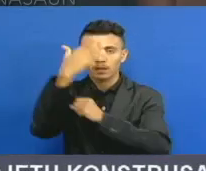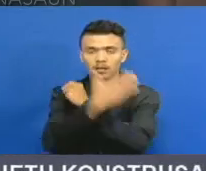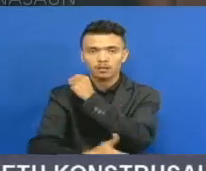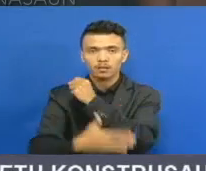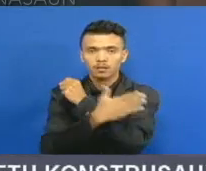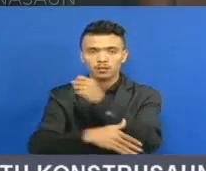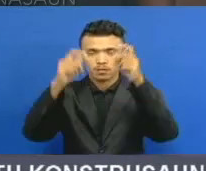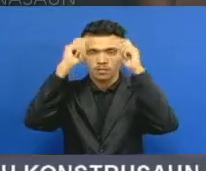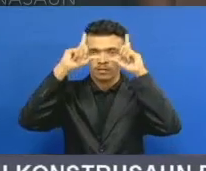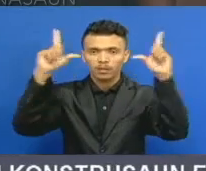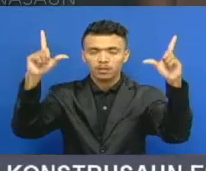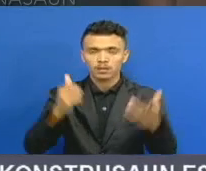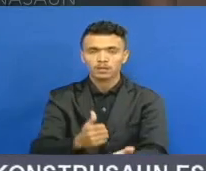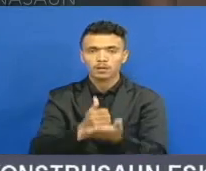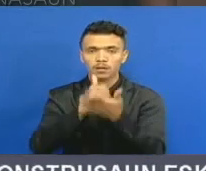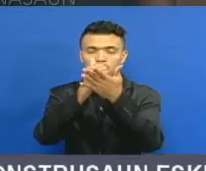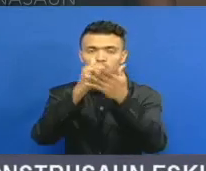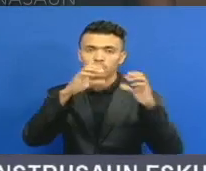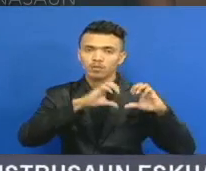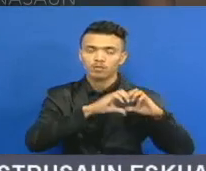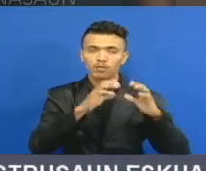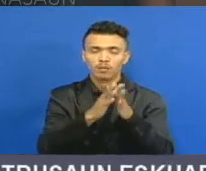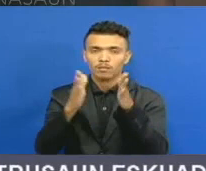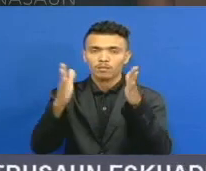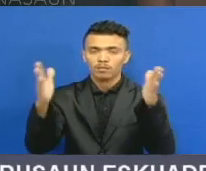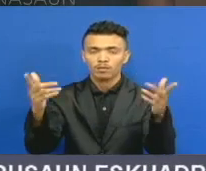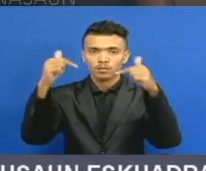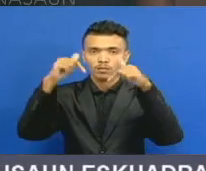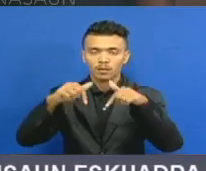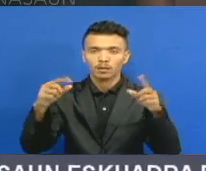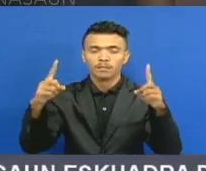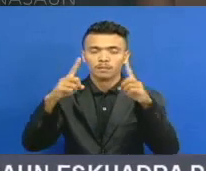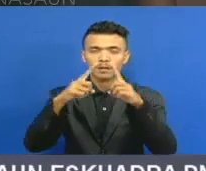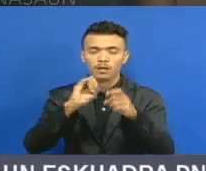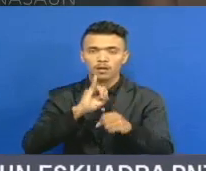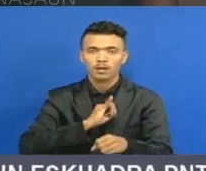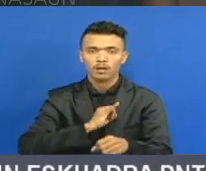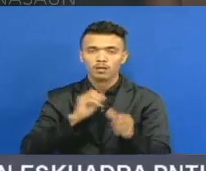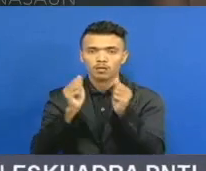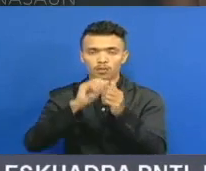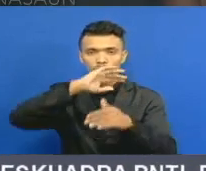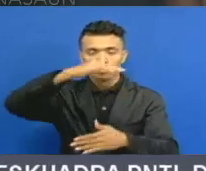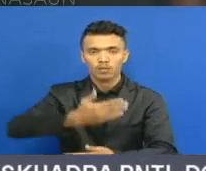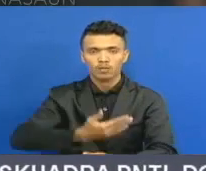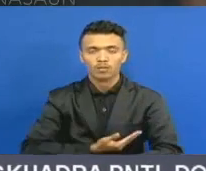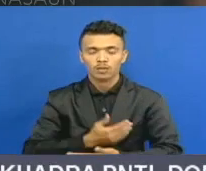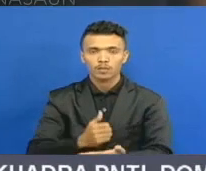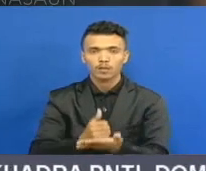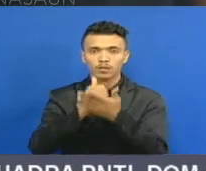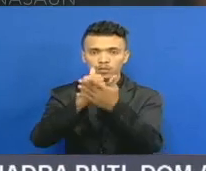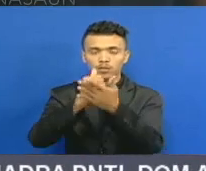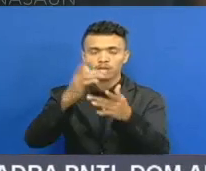a ajuda do Ambo Dumin, mas com a ONU, também durante a atende a Moura